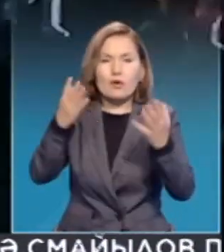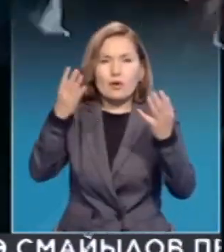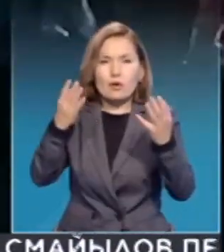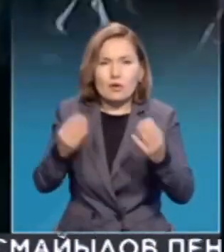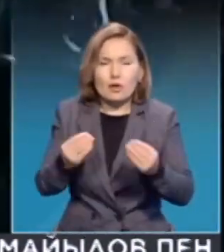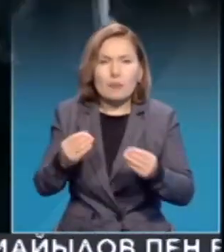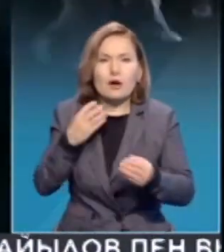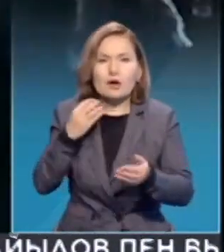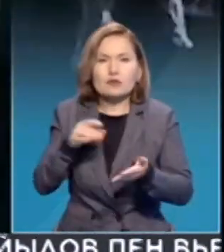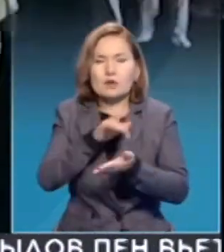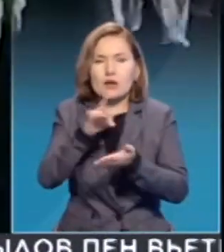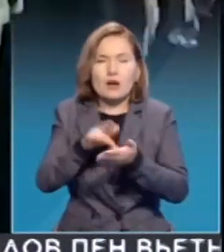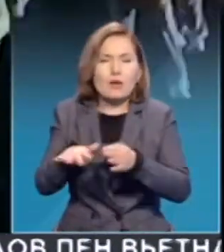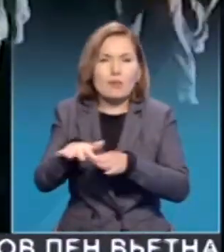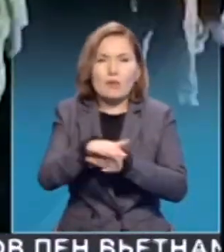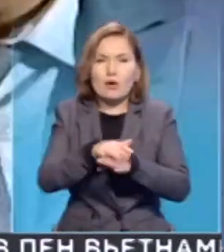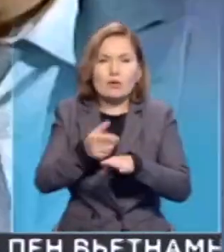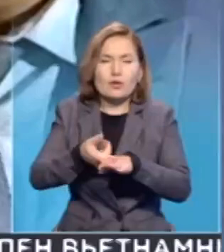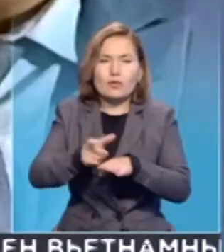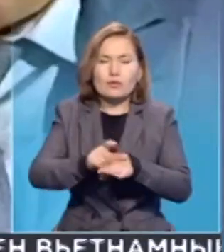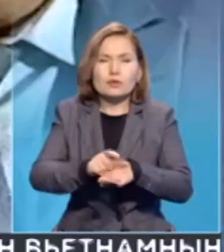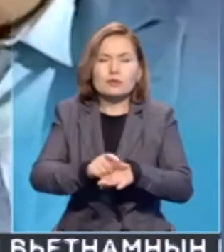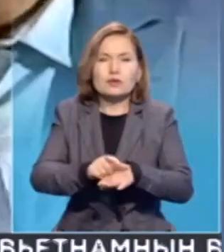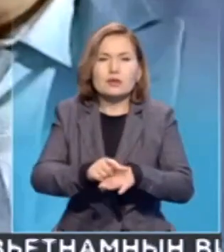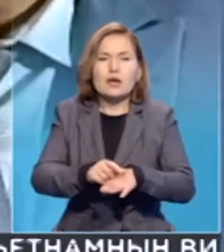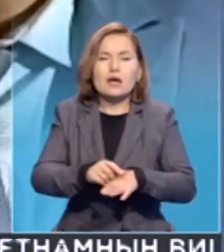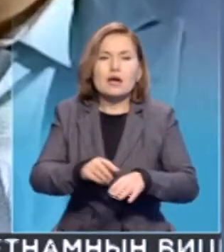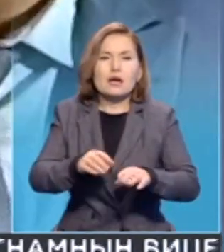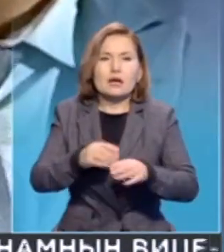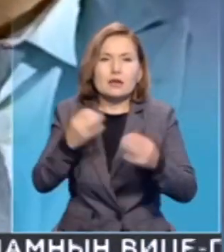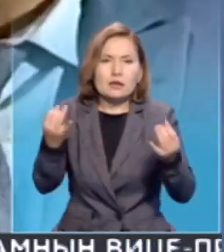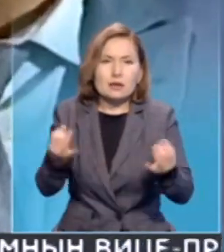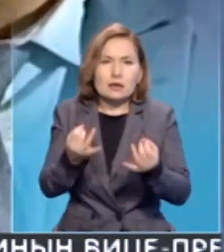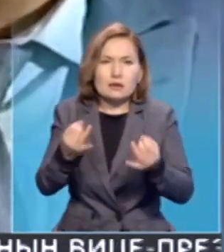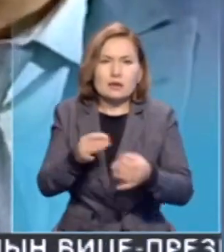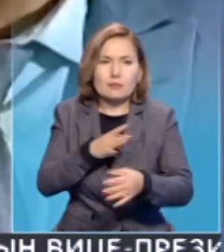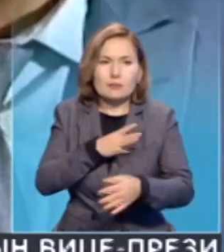Сыр елі әнмен жырға бөленбек. Студия. Рахмет, Әділбек.